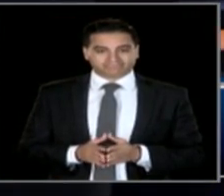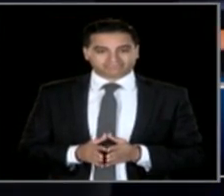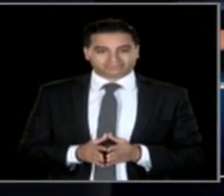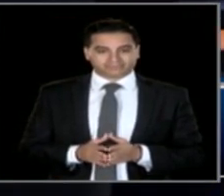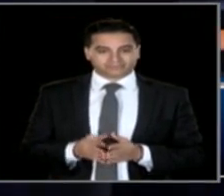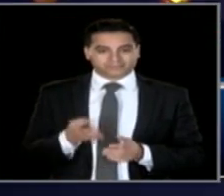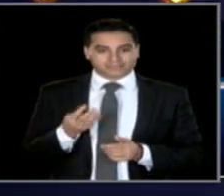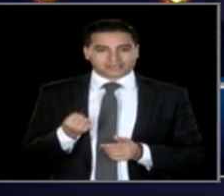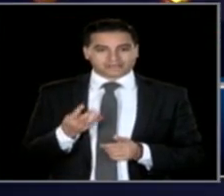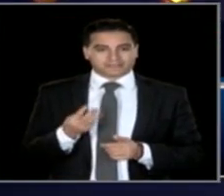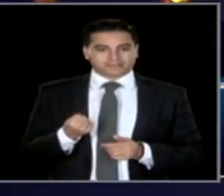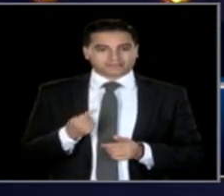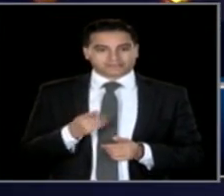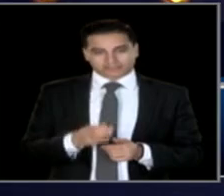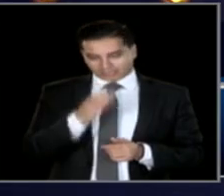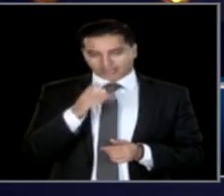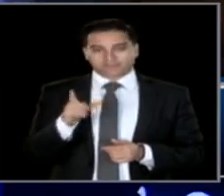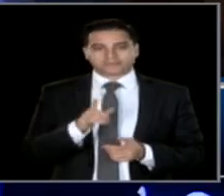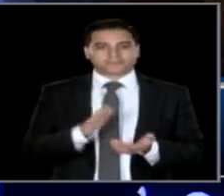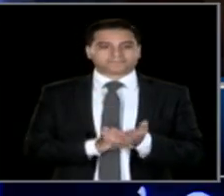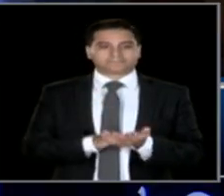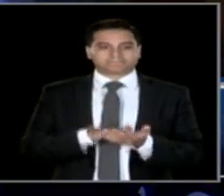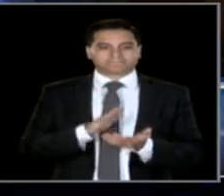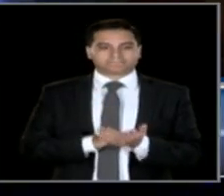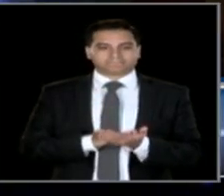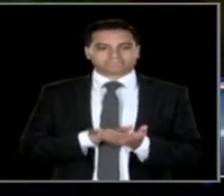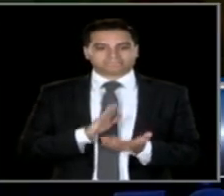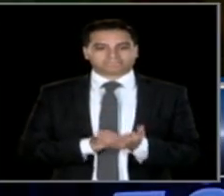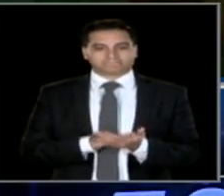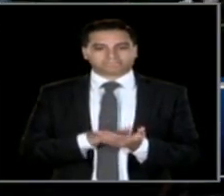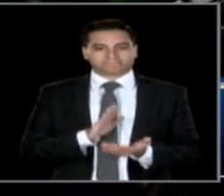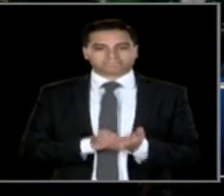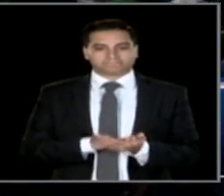كام؟ 40. إجابة صحيحة.